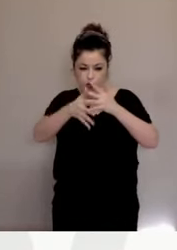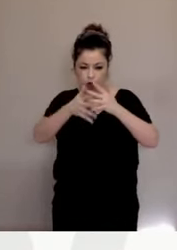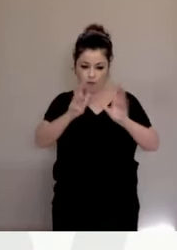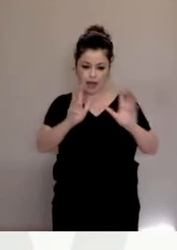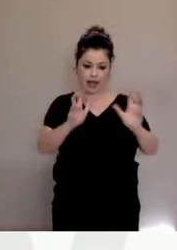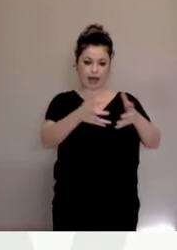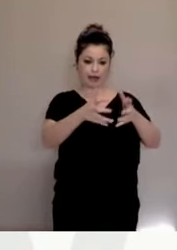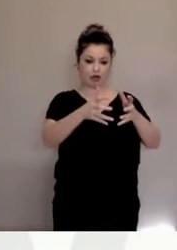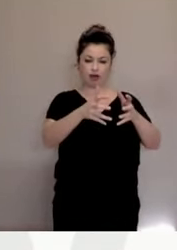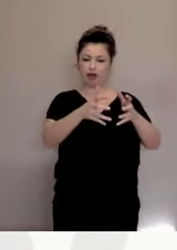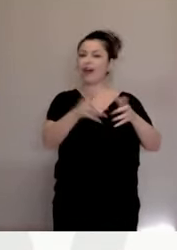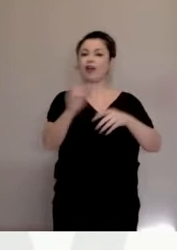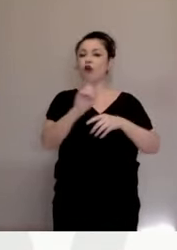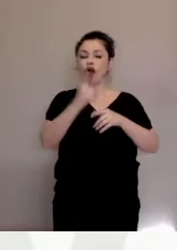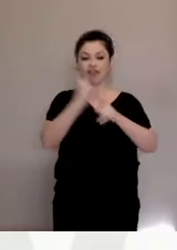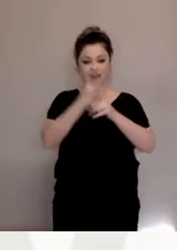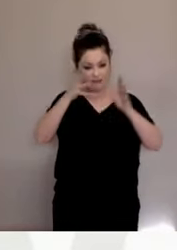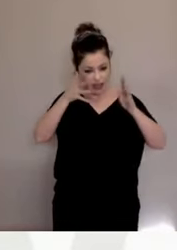quasi come dire